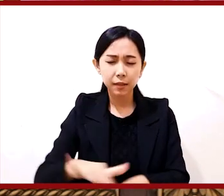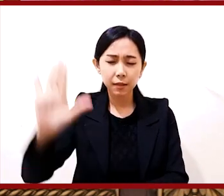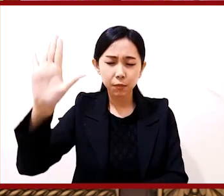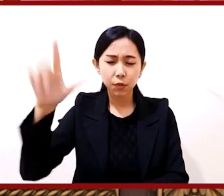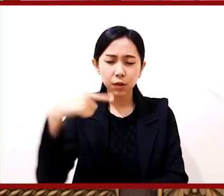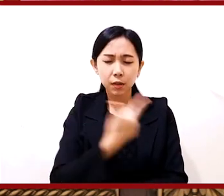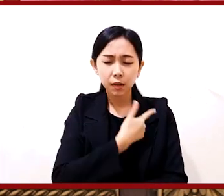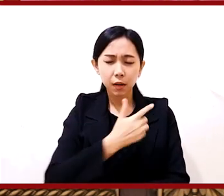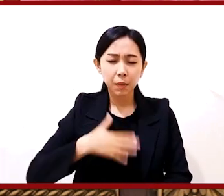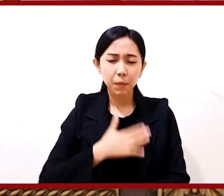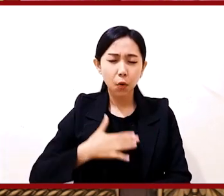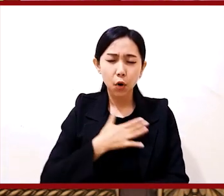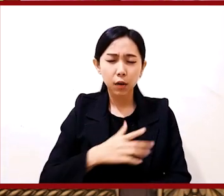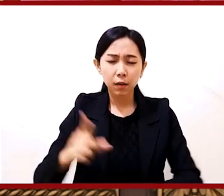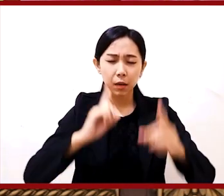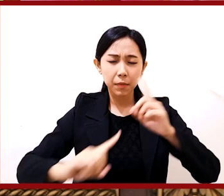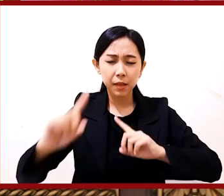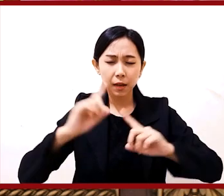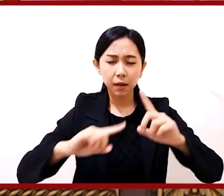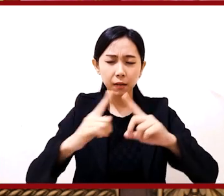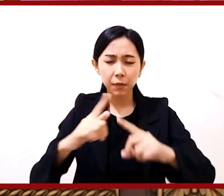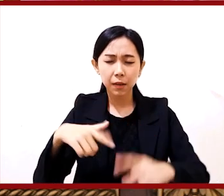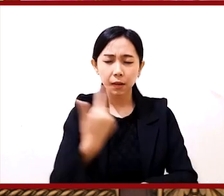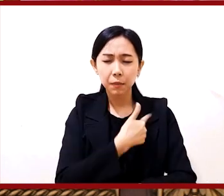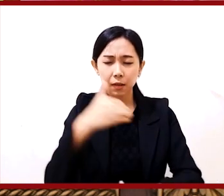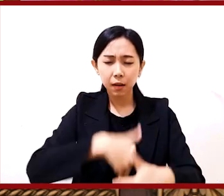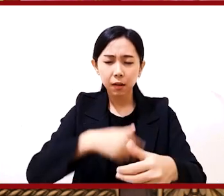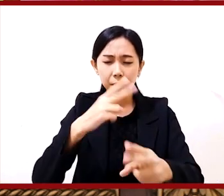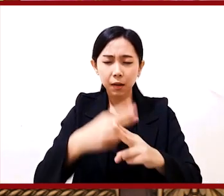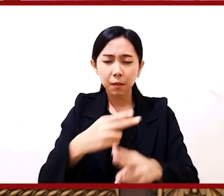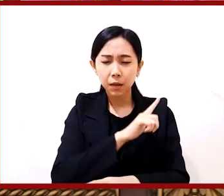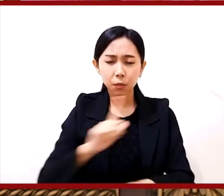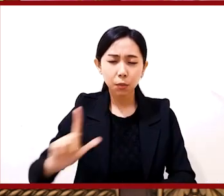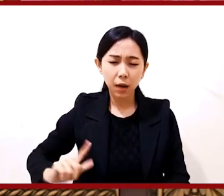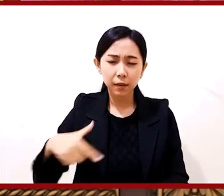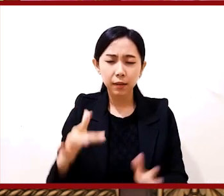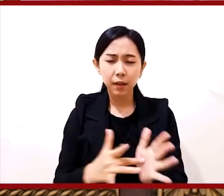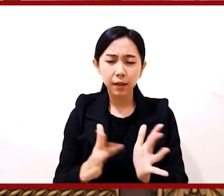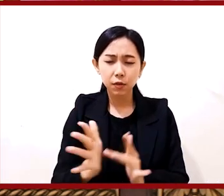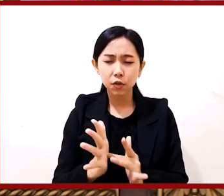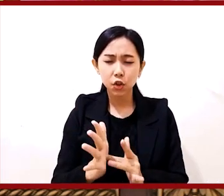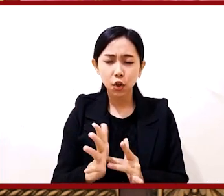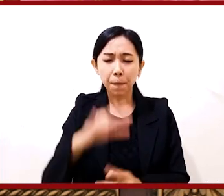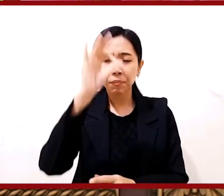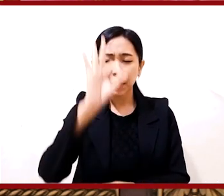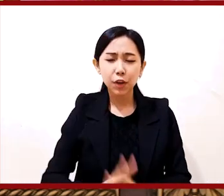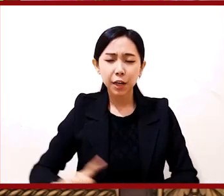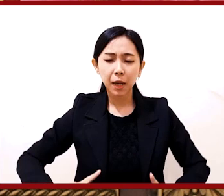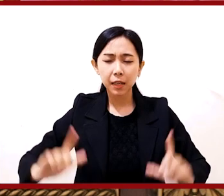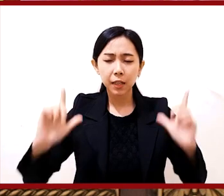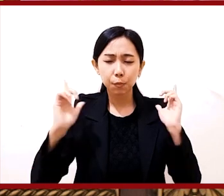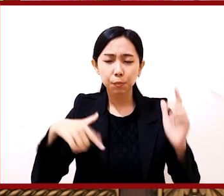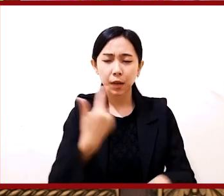kami memohon, bersabdalah bagi kami. Di dalam nama Tuhan kami Yesus Kristus, Sang Firman yang